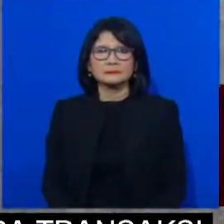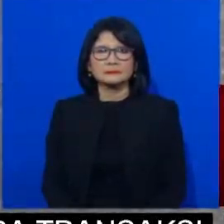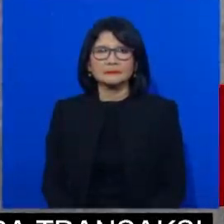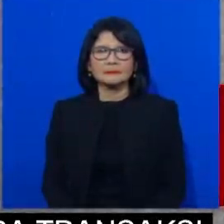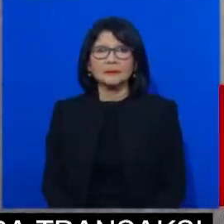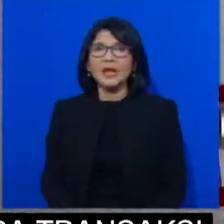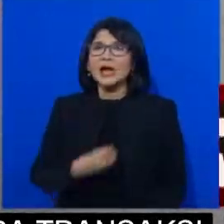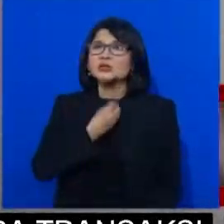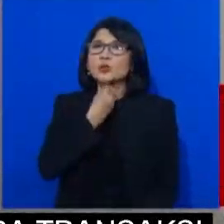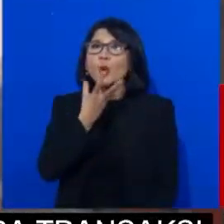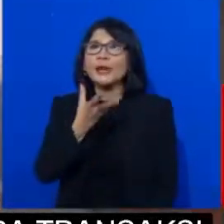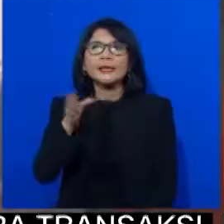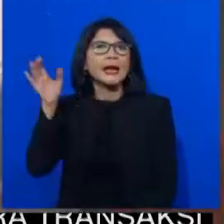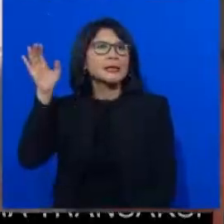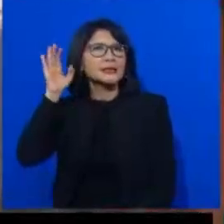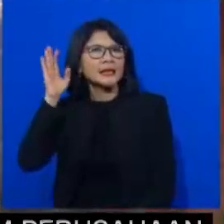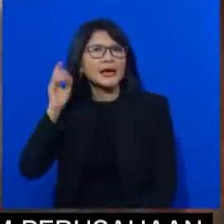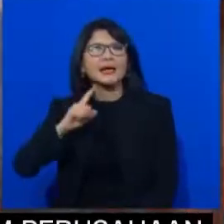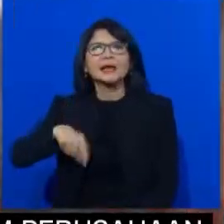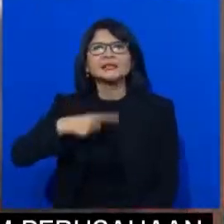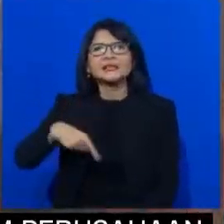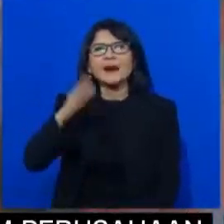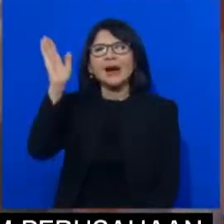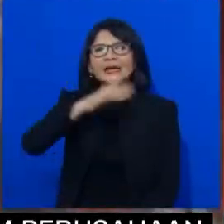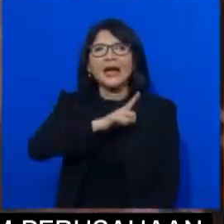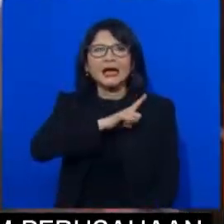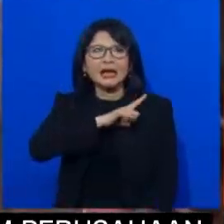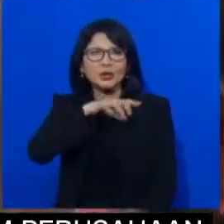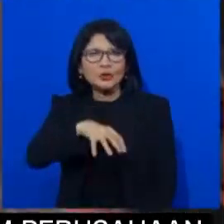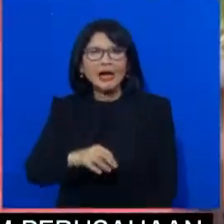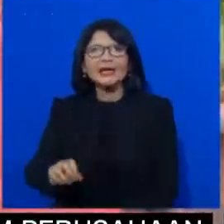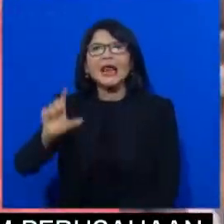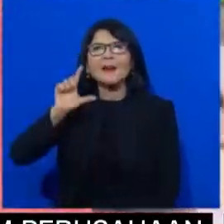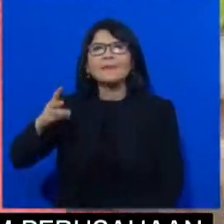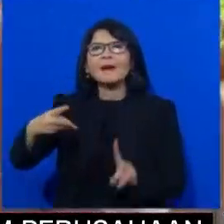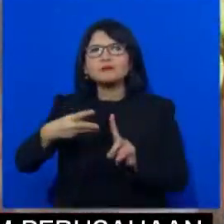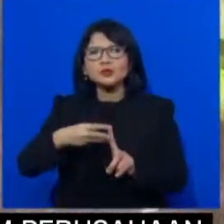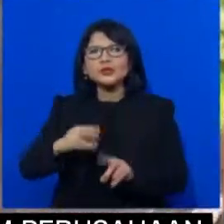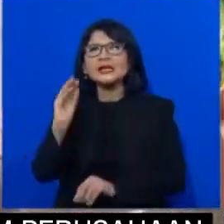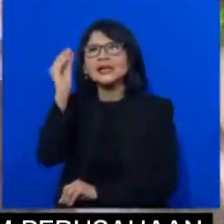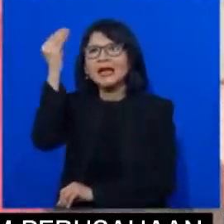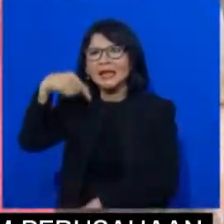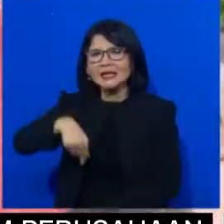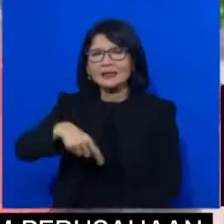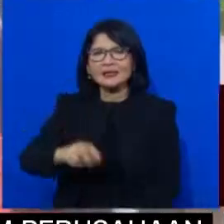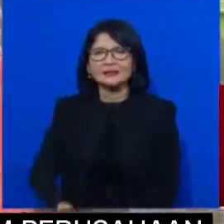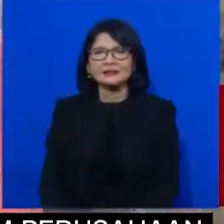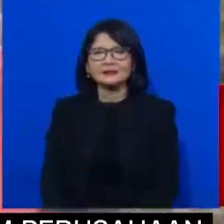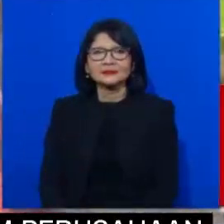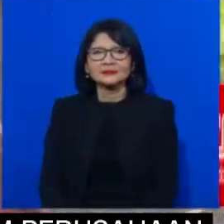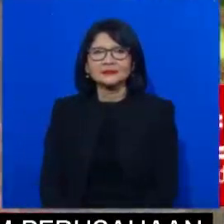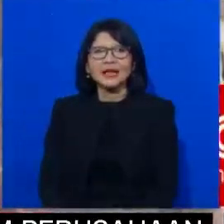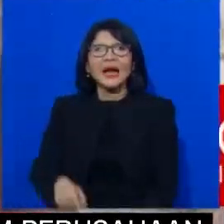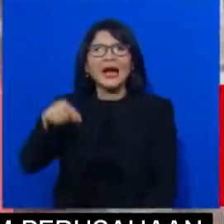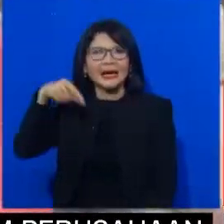Suara ini terdengar setiap hari oleh warga Kelurahan Lebak Bulus, Kecamatan Cilandak, Jakarta Selatan. Ini